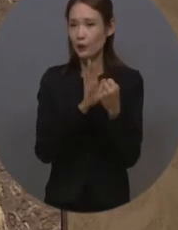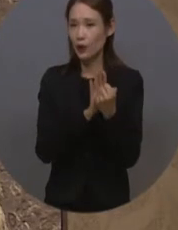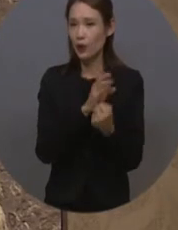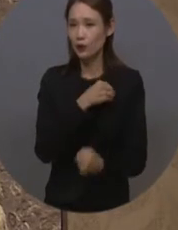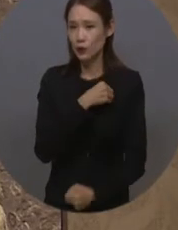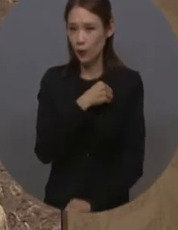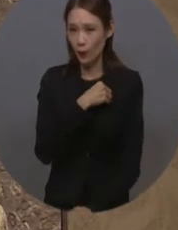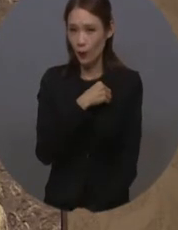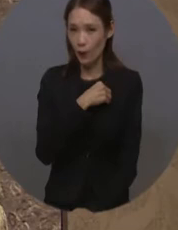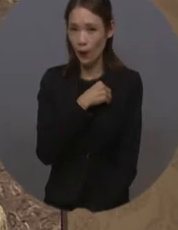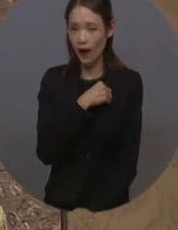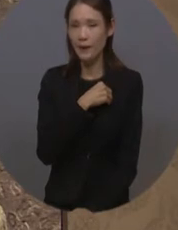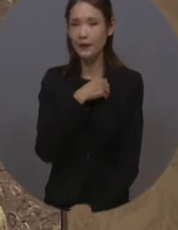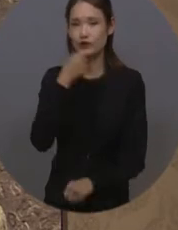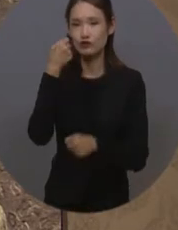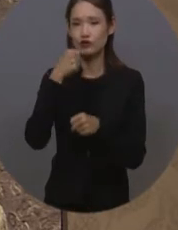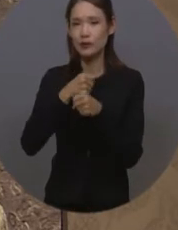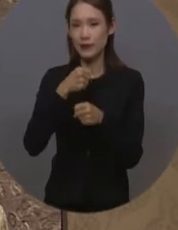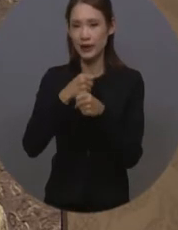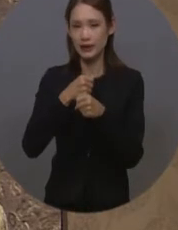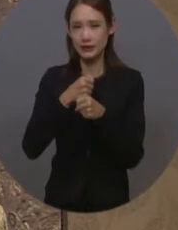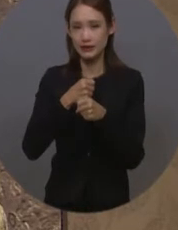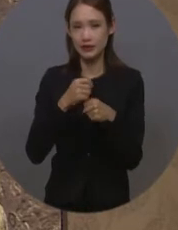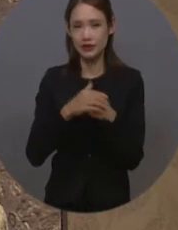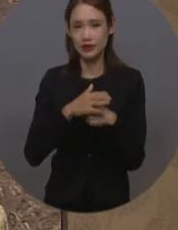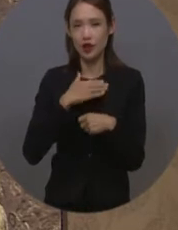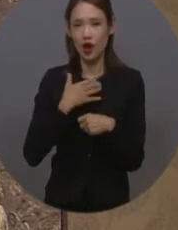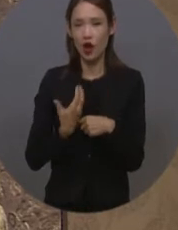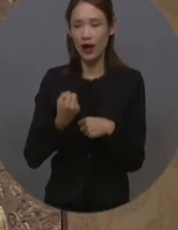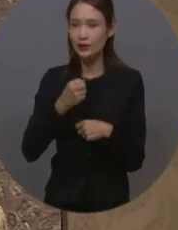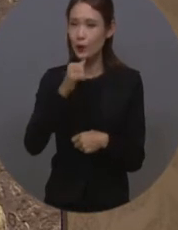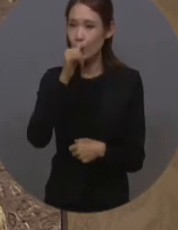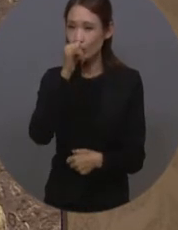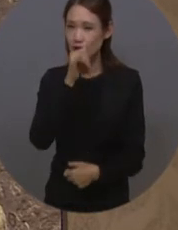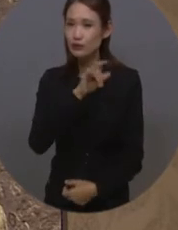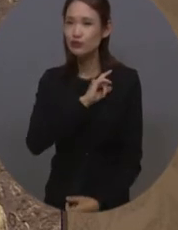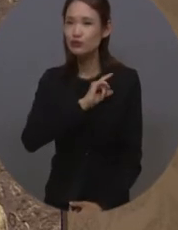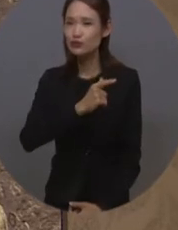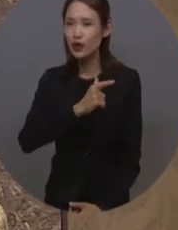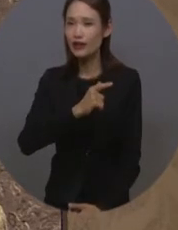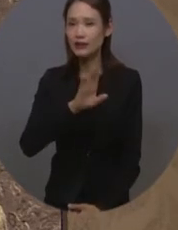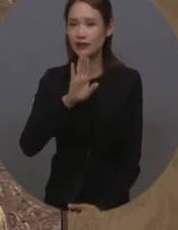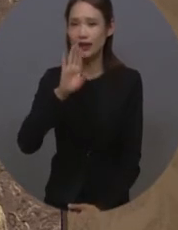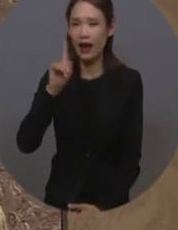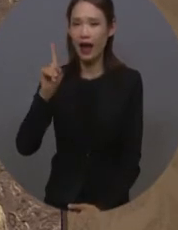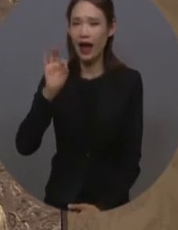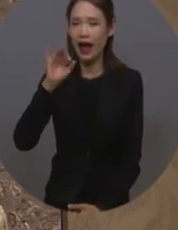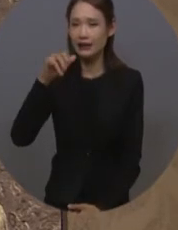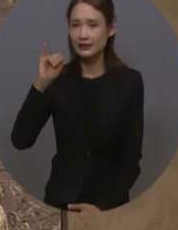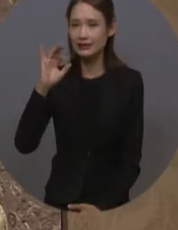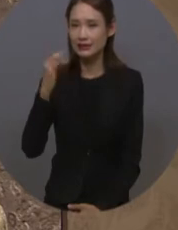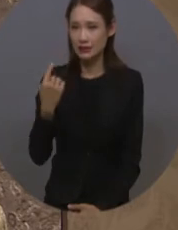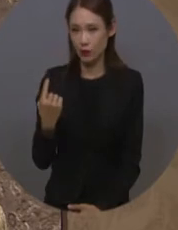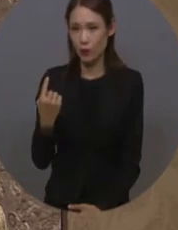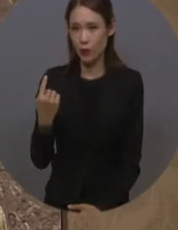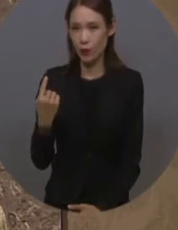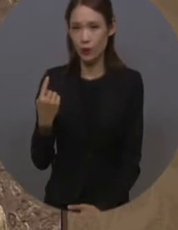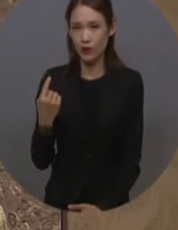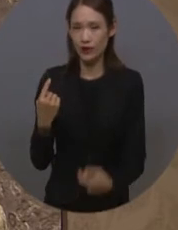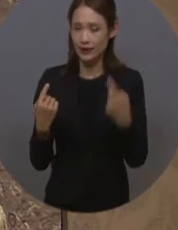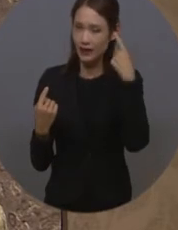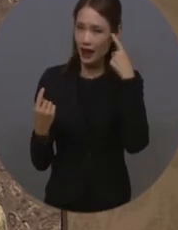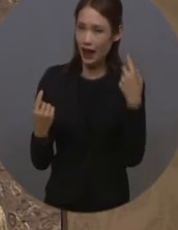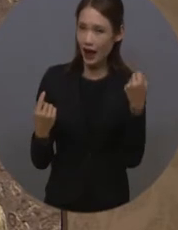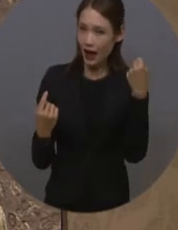만드는 풍경이 맞고요. 예. 그리고 저희가 갖고 있는 브랜드가 아지오입니다. 아. 저희 신발의 브랜드가 아지오라고